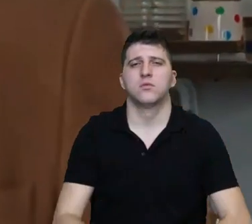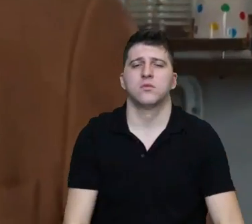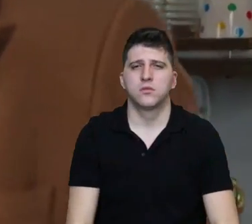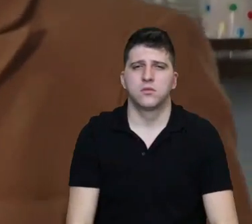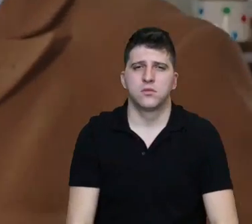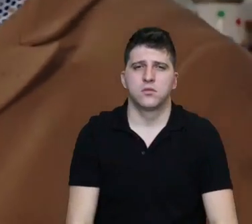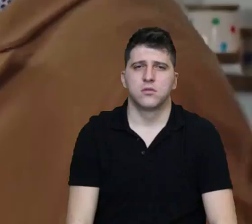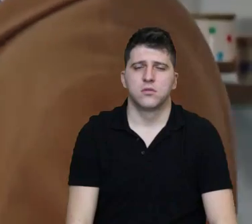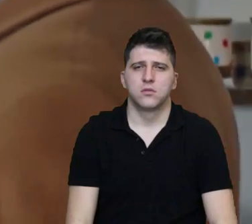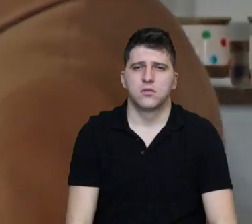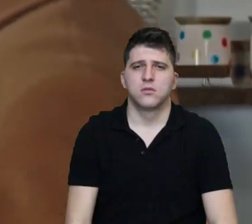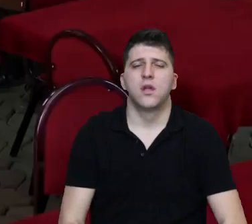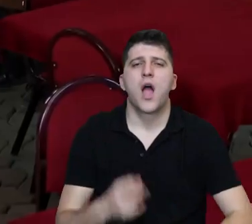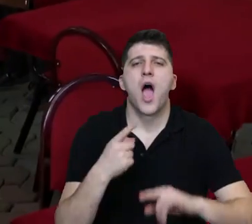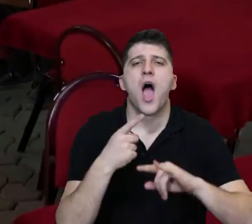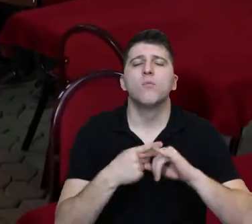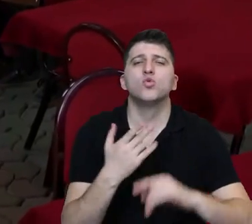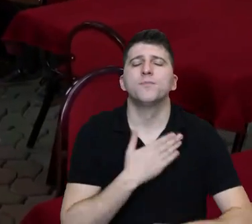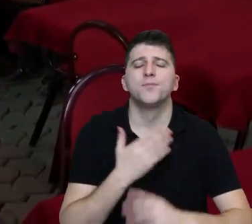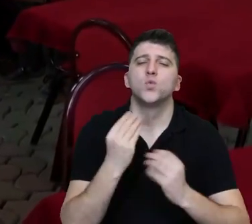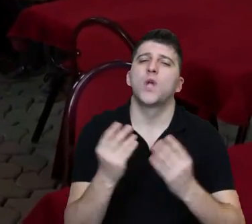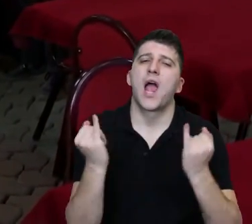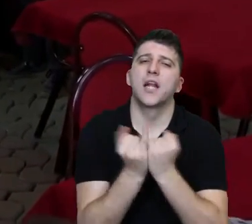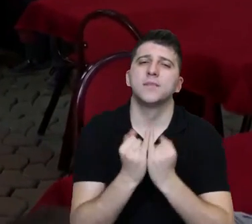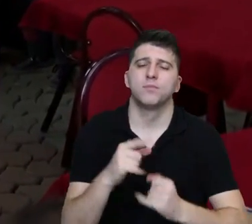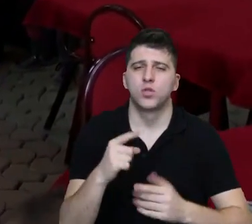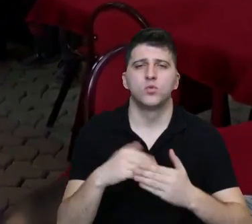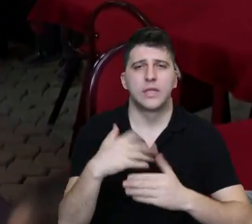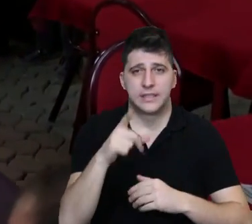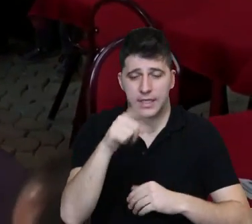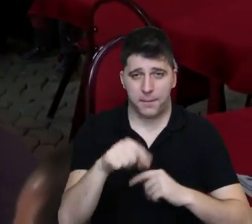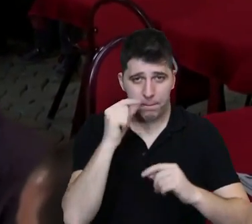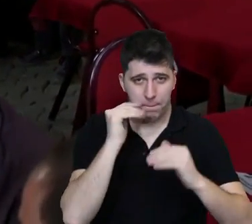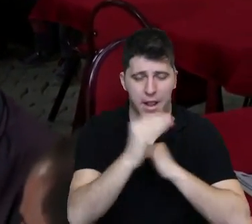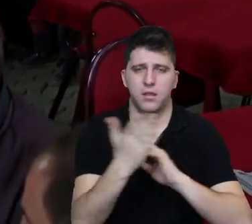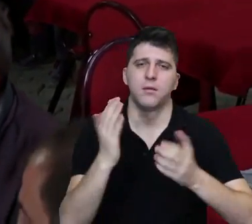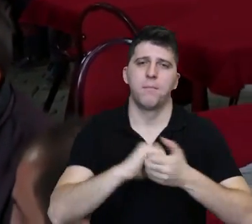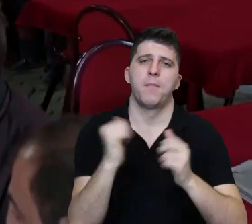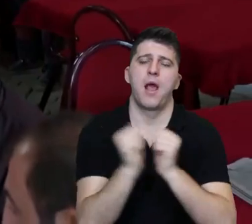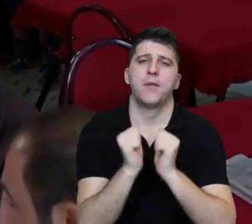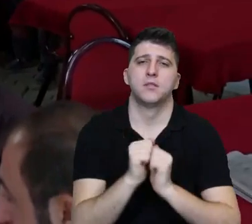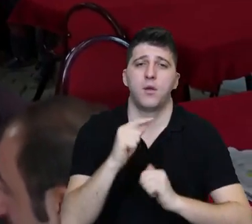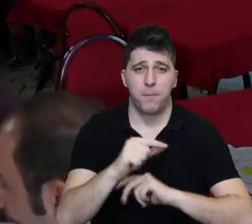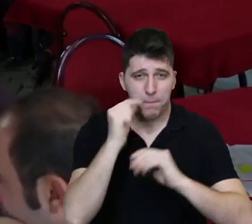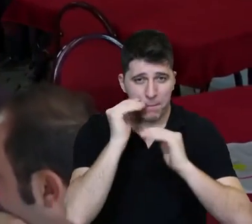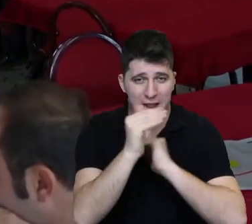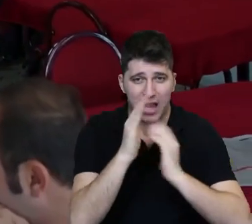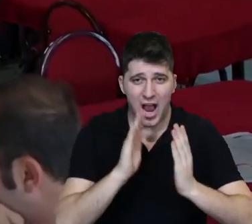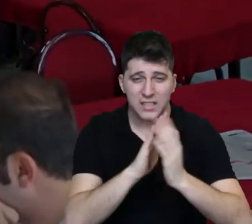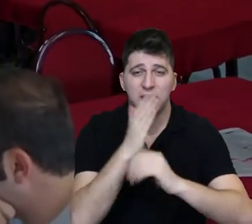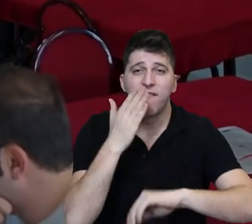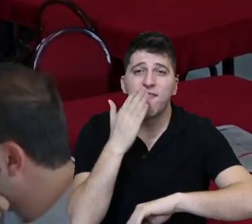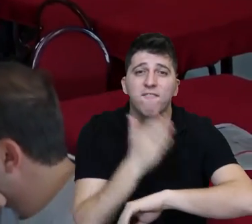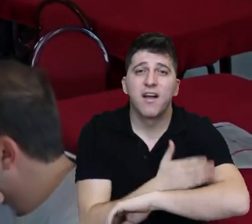mi? Helmut'cum, güzel kardeşim artık sen de bu milletin bir ferdisin. Bu millete karşı